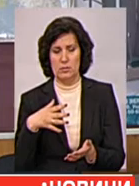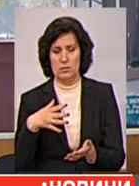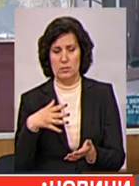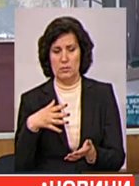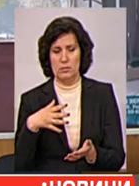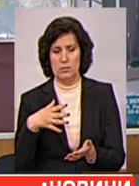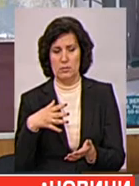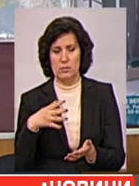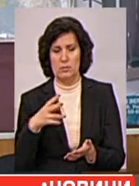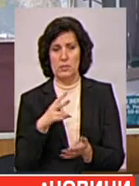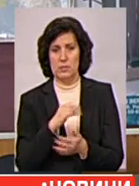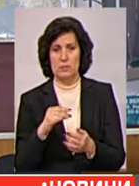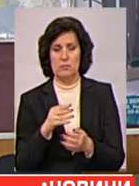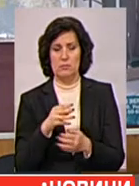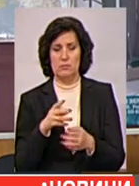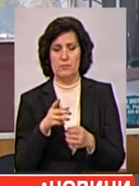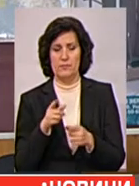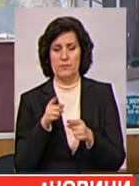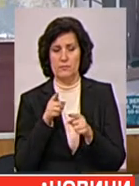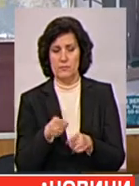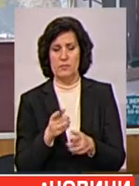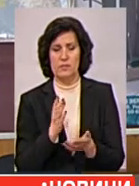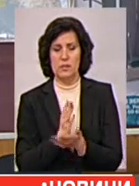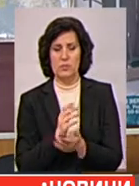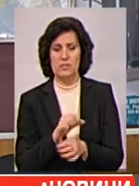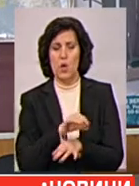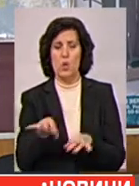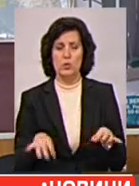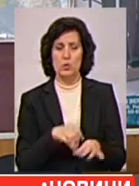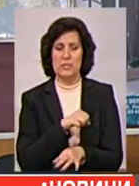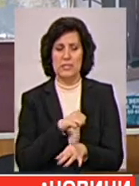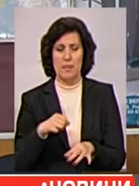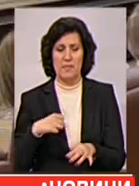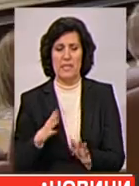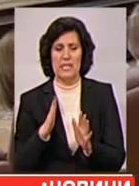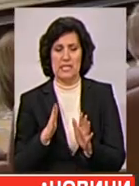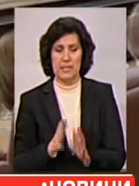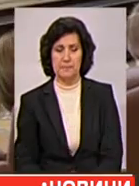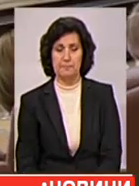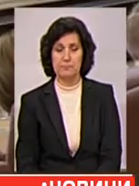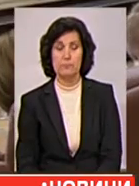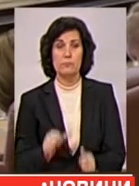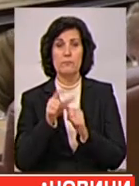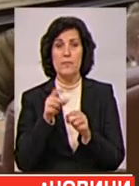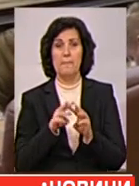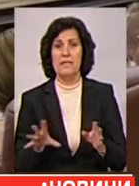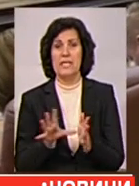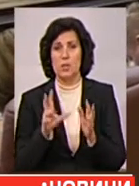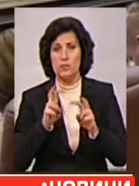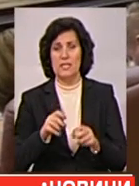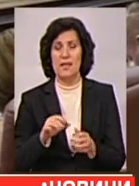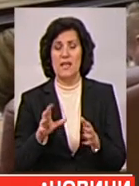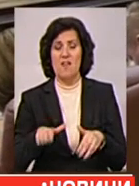у випадку Зміївської ТЕС, оскільки тут знадобиться ще й реконструкція самих котлів, не тільки пилосистеми. Крім того, Міненерго розглядає